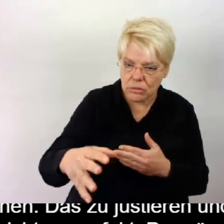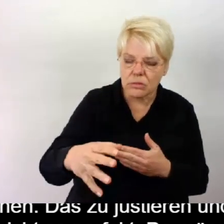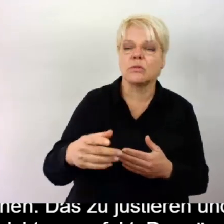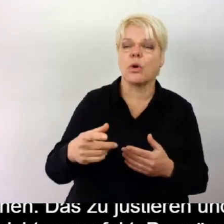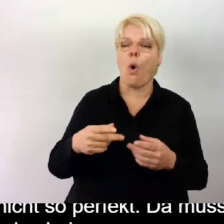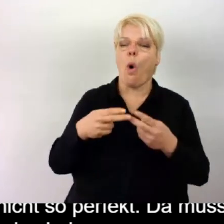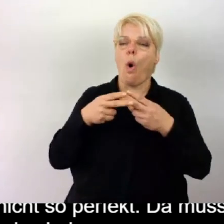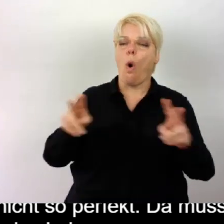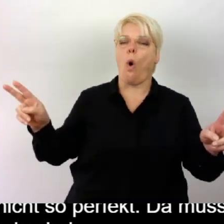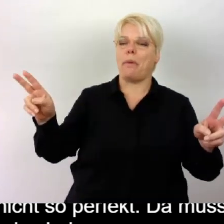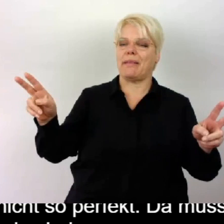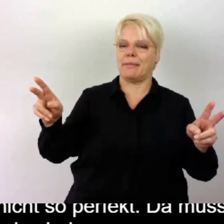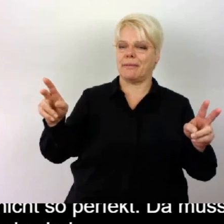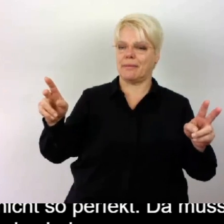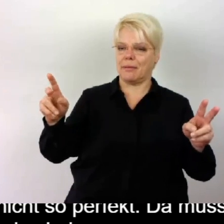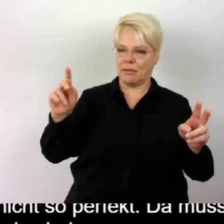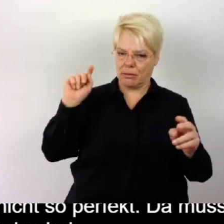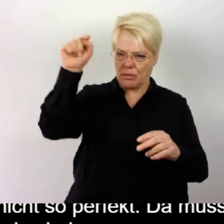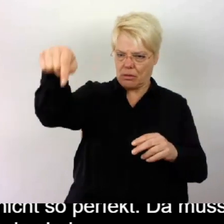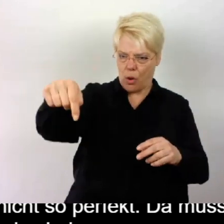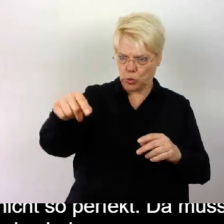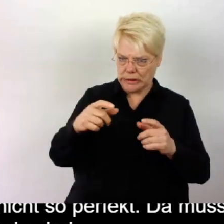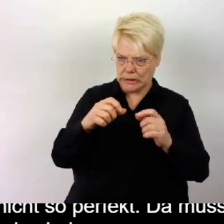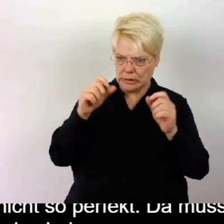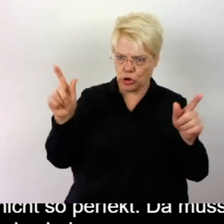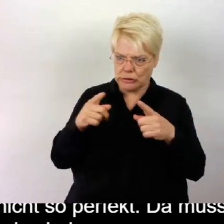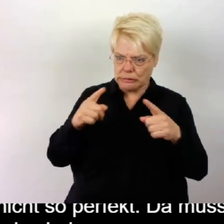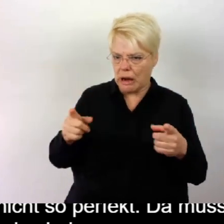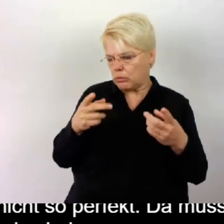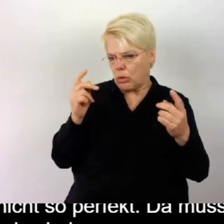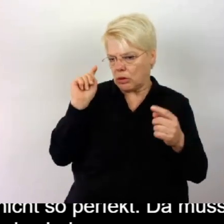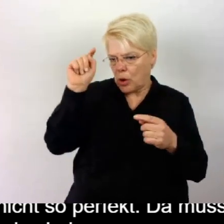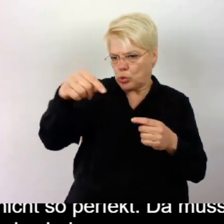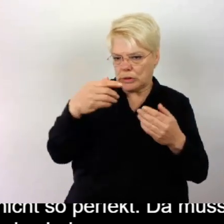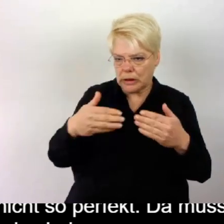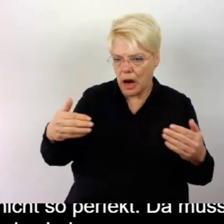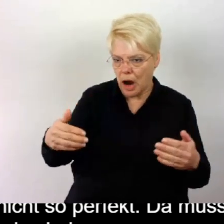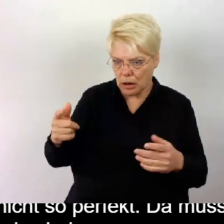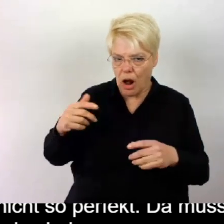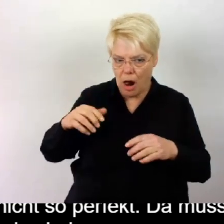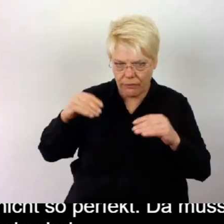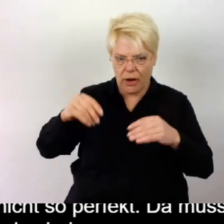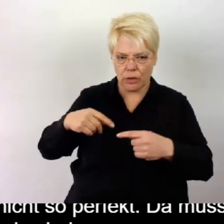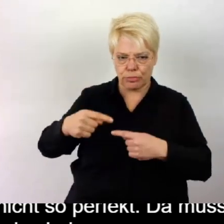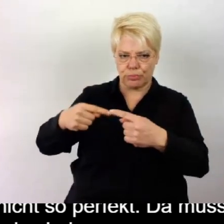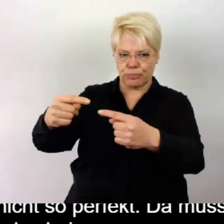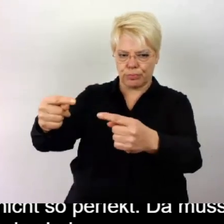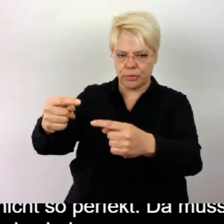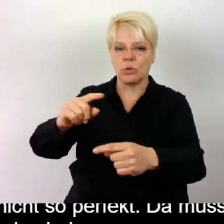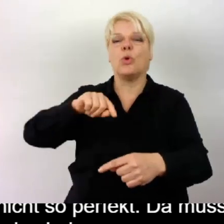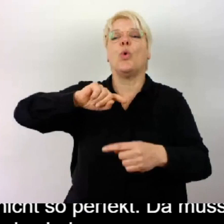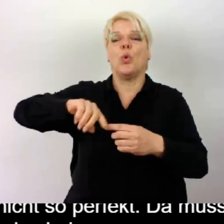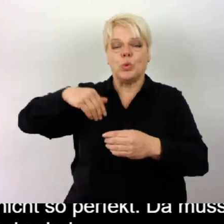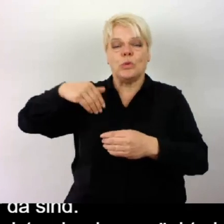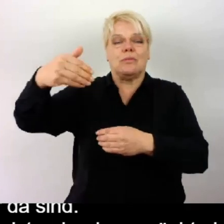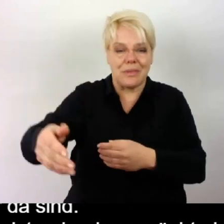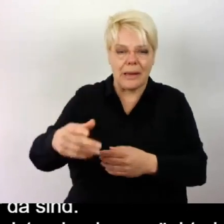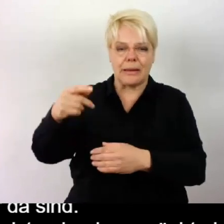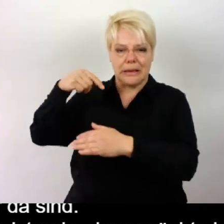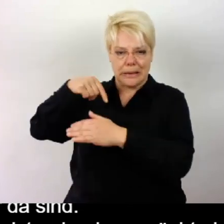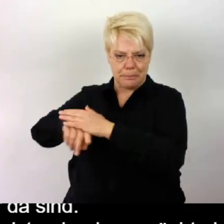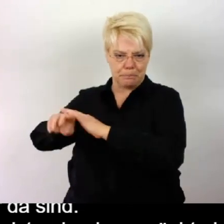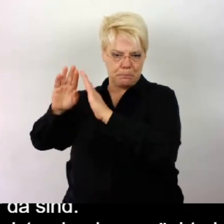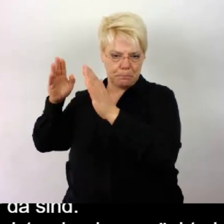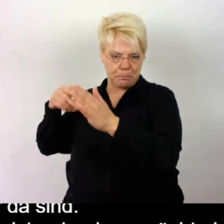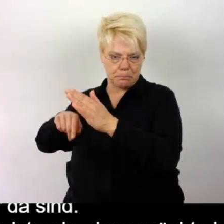bespielen wie eine Kirche, also auch schon früher als Herbst hochfahren, Kinos ähnlich. Und vielleicht dann auch noch eine Frage bei Open Air, was schwebt